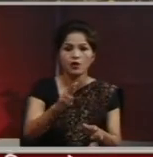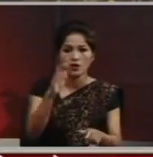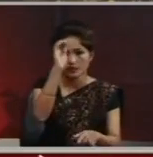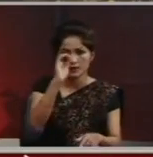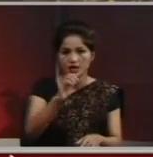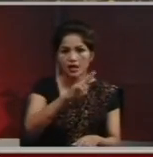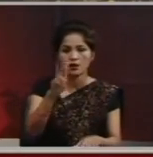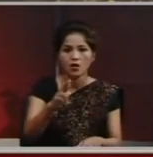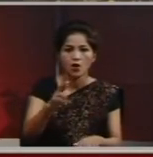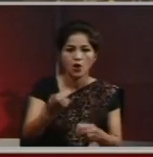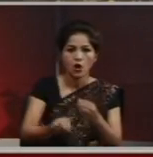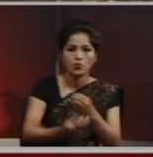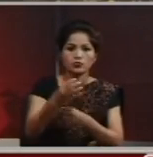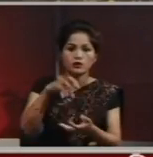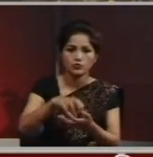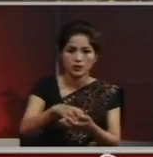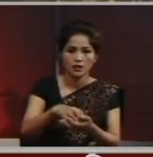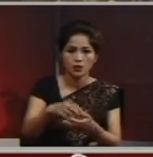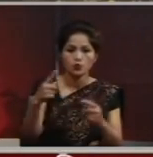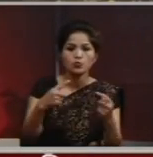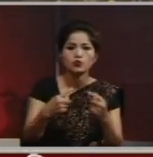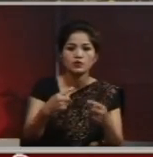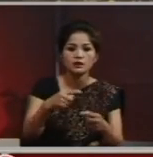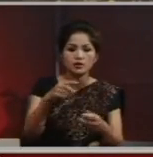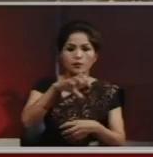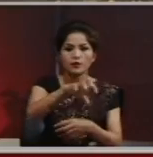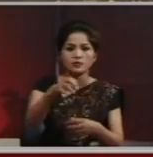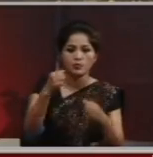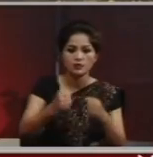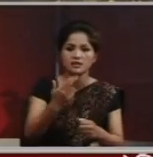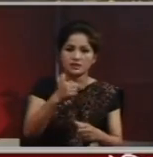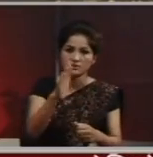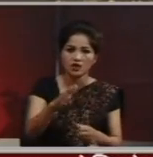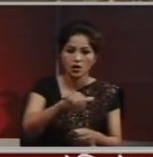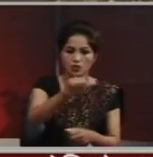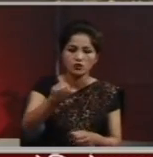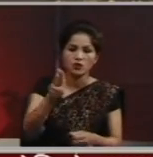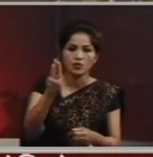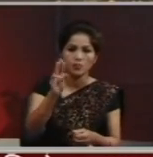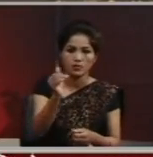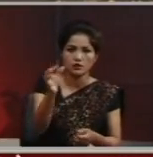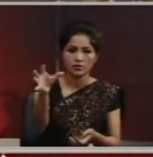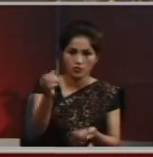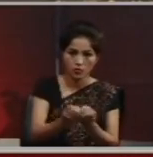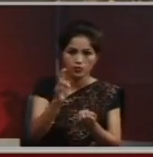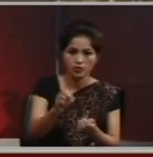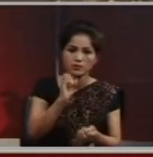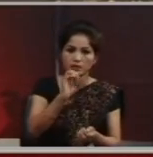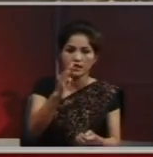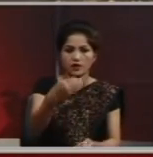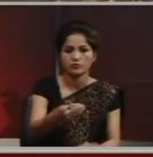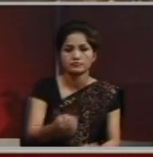सिराहा र उदयपुरका जनता कुन प्रदेशमा बस्न चाहन्छन् भन्ने जान्न जनमत सङ्ग्रह गर्नुपर्ने बताएका